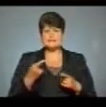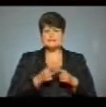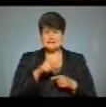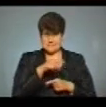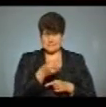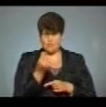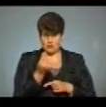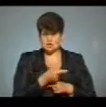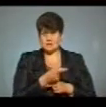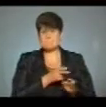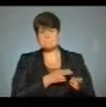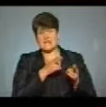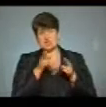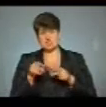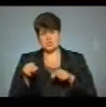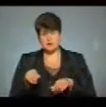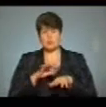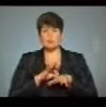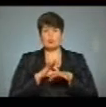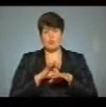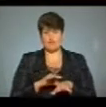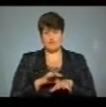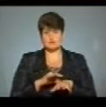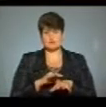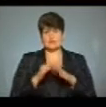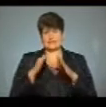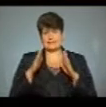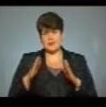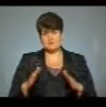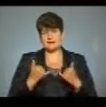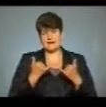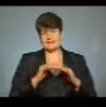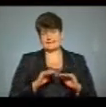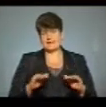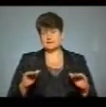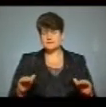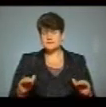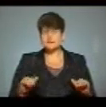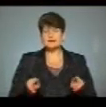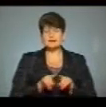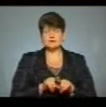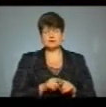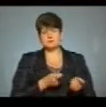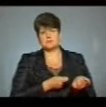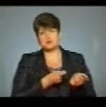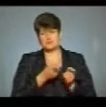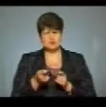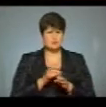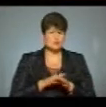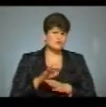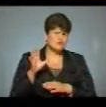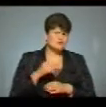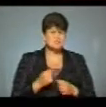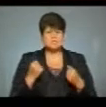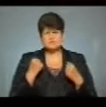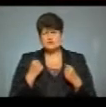кошти приїжджають і проводять табір для цих дітей. Також привозять з собою повністю всі